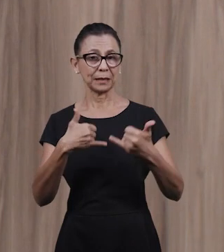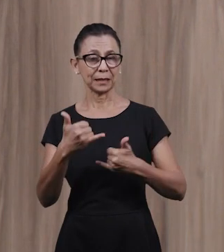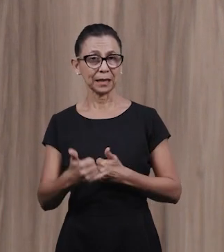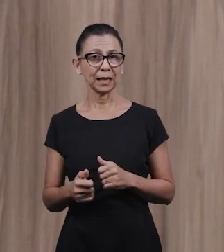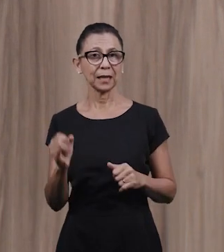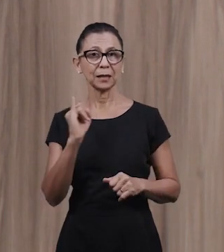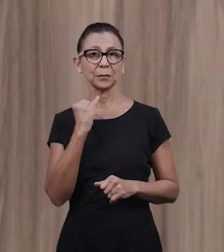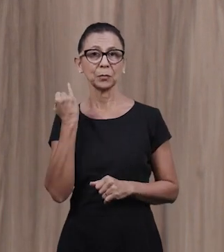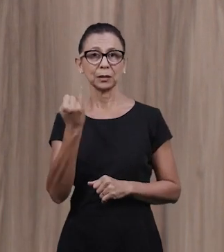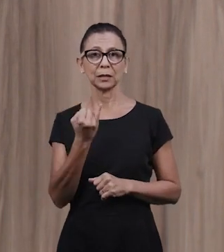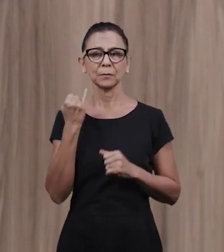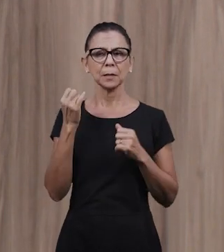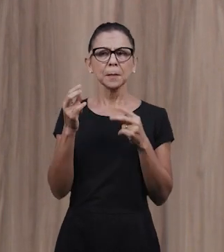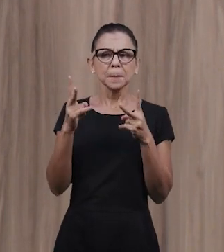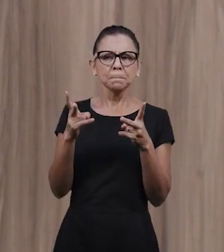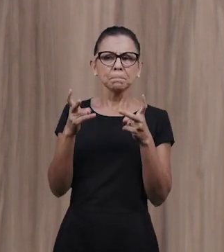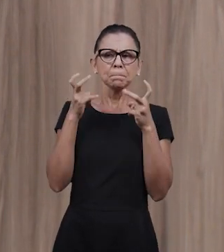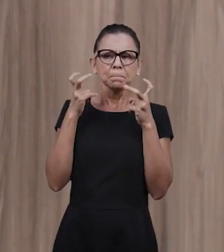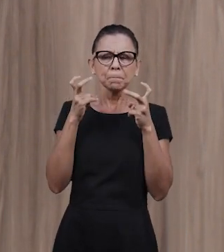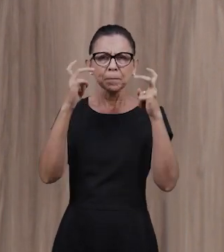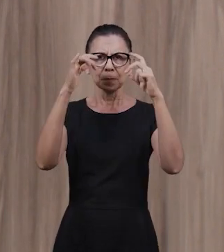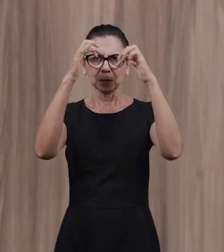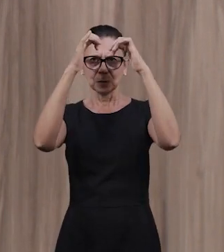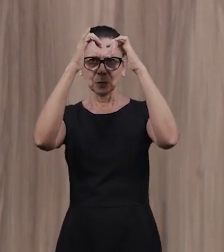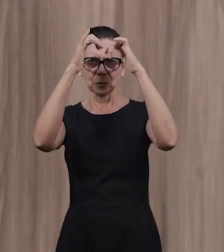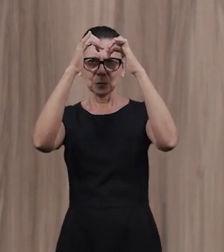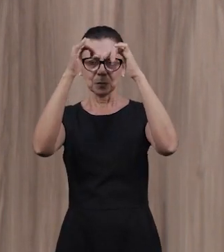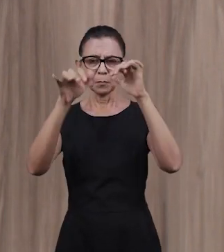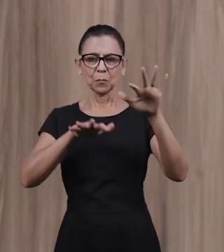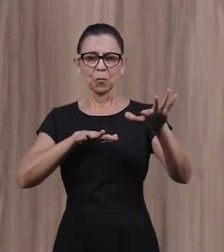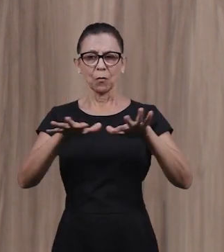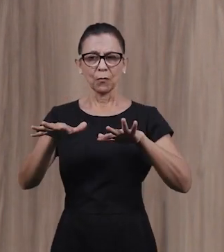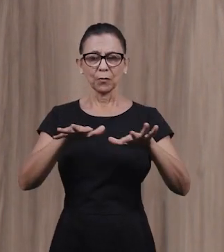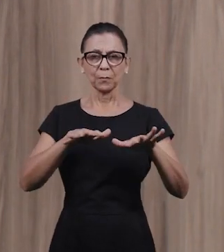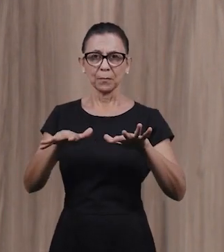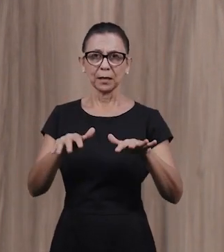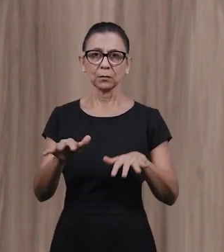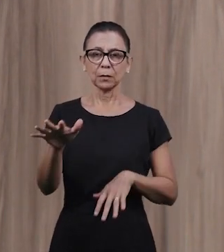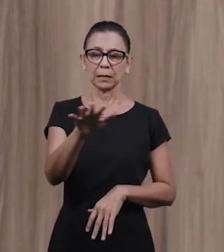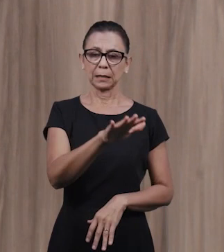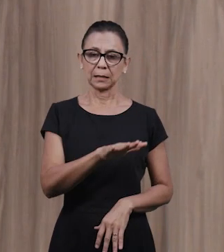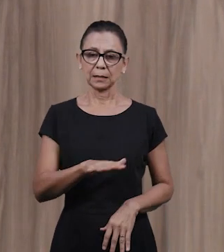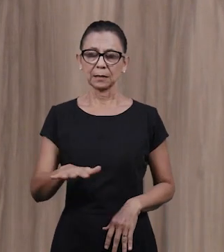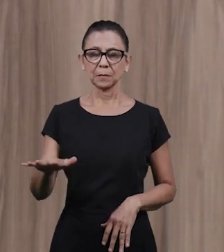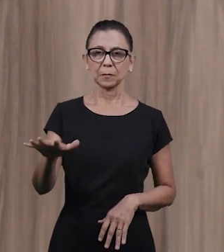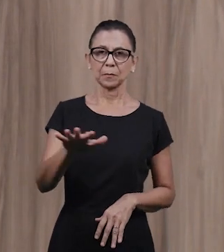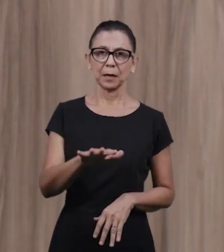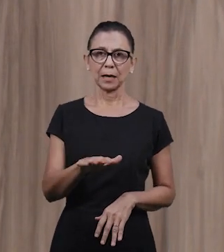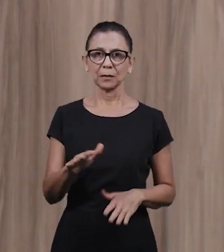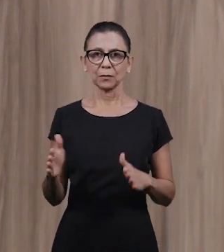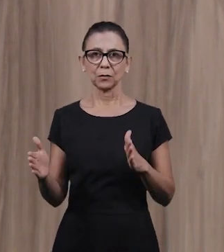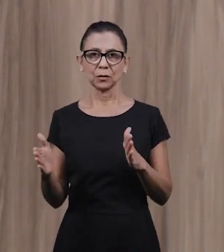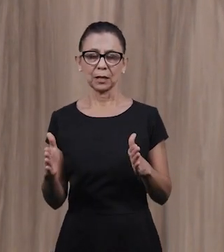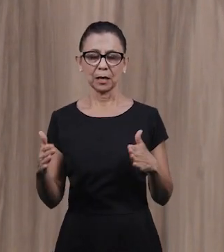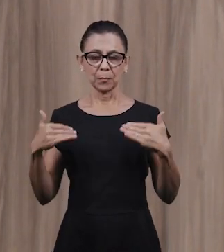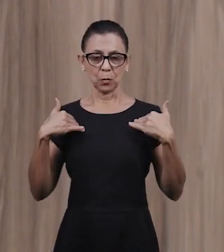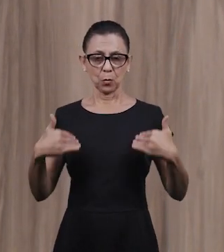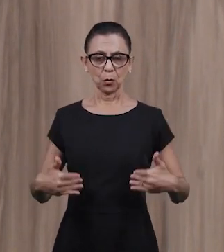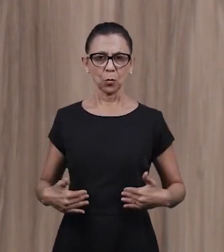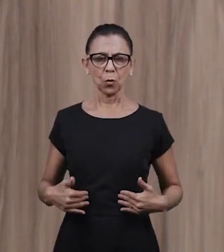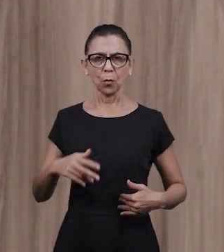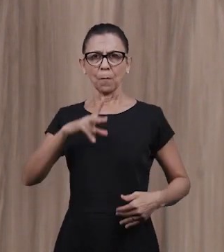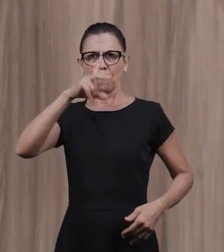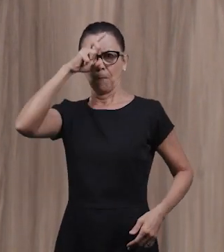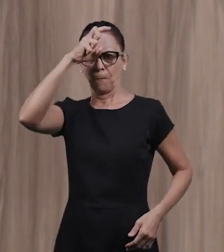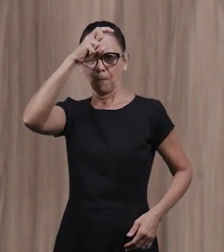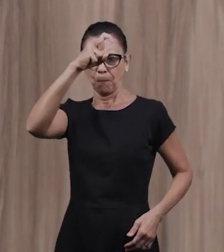développement de la perception, coordination motrice, le rapport spatio-temporel et corporel, la